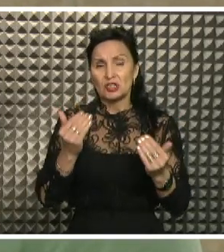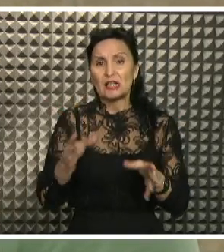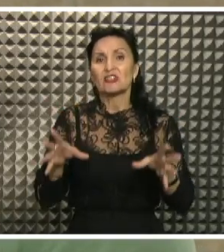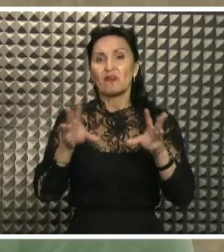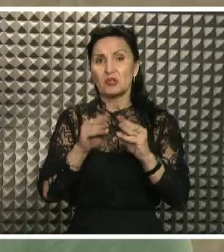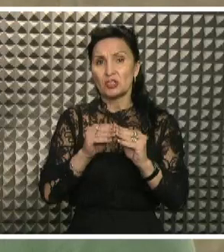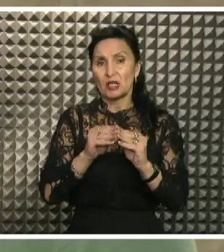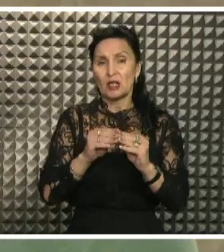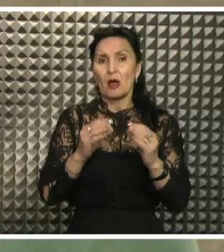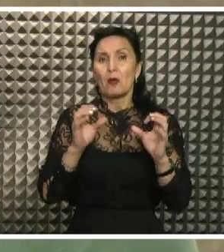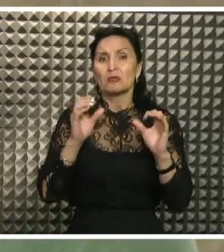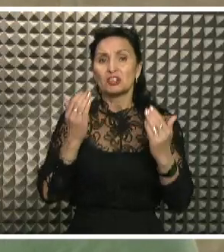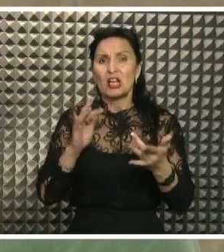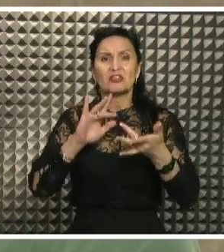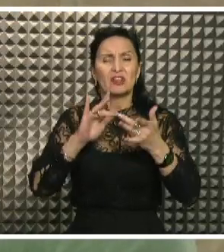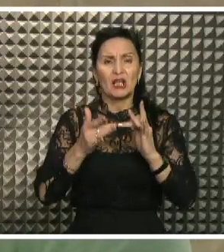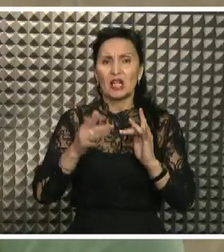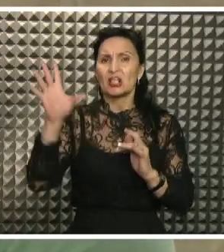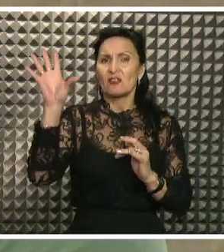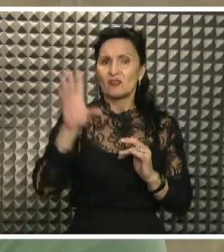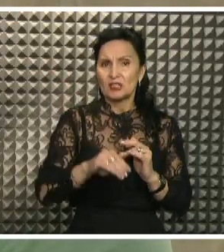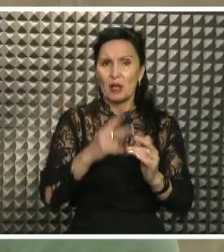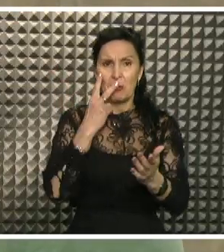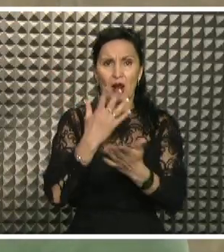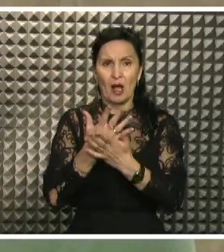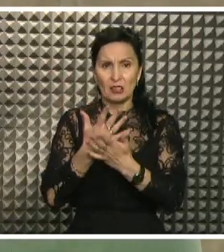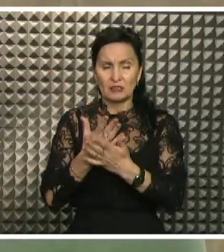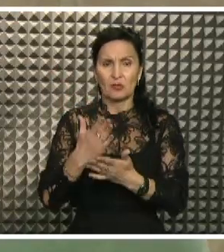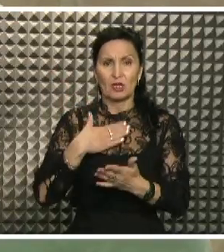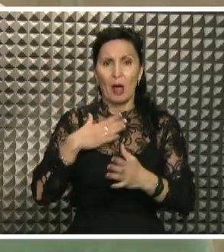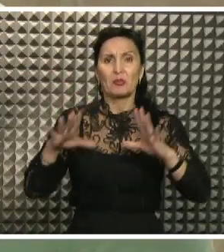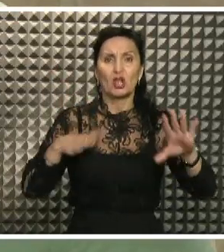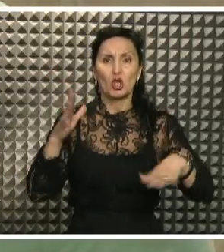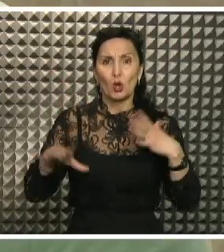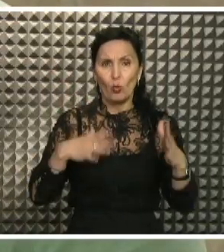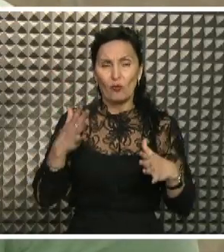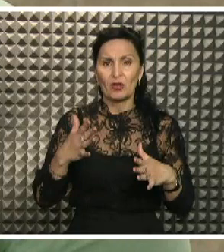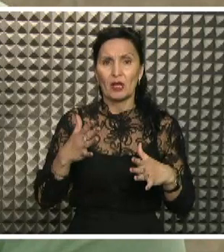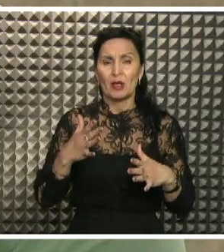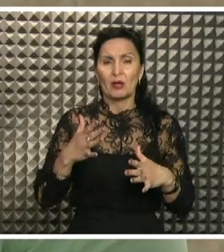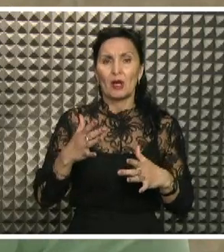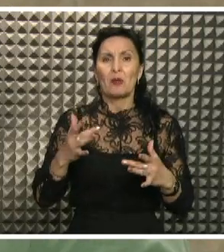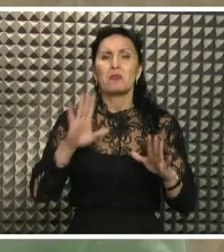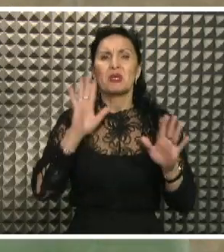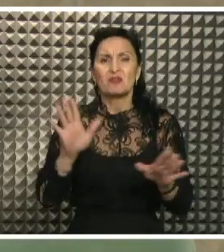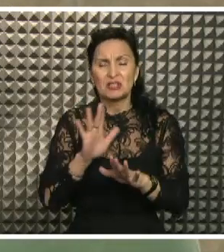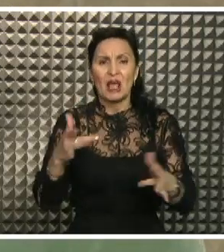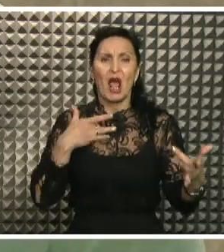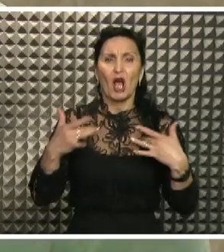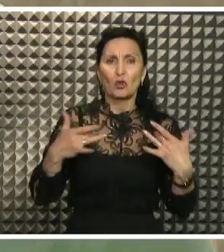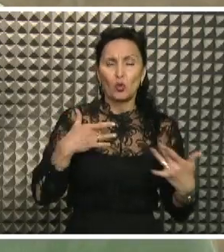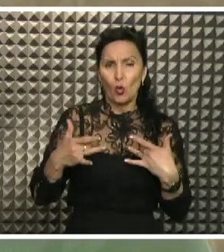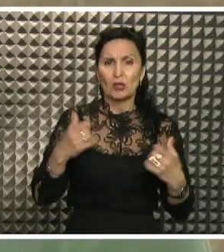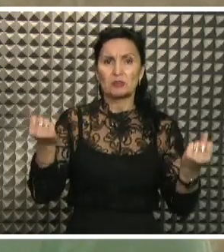совмещать. Благо сейчас в интернете абсолютно все показывают свои онлайн-тренировки, певцы, актеры,